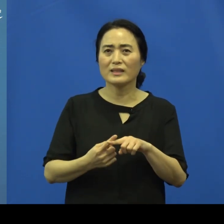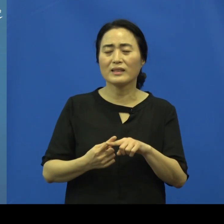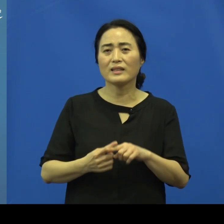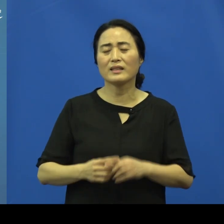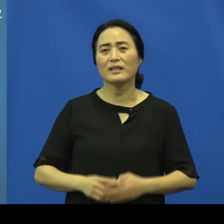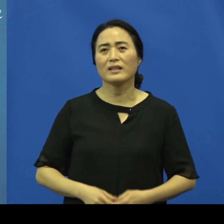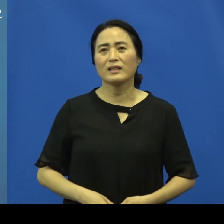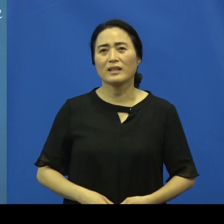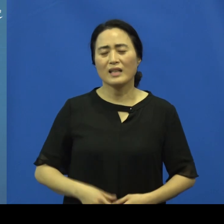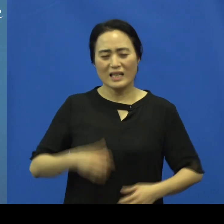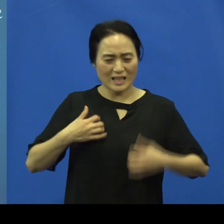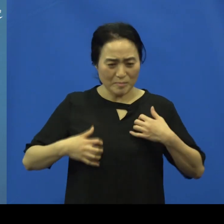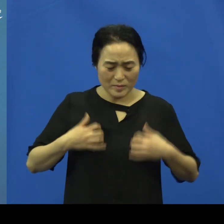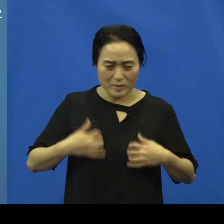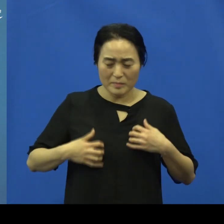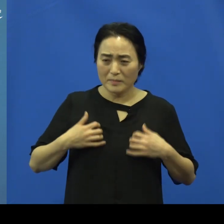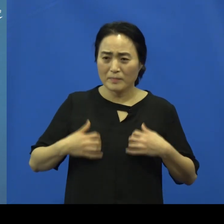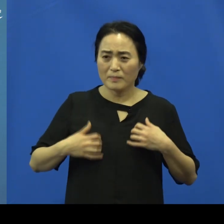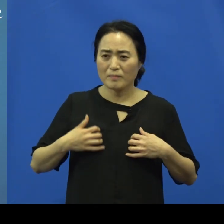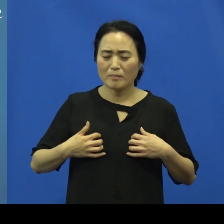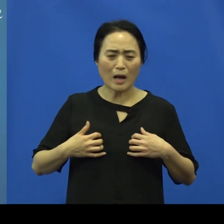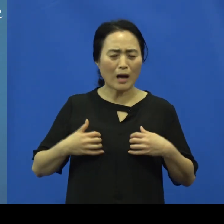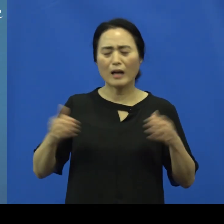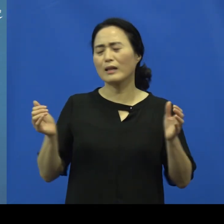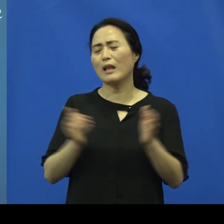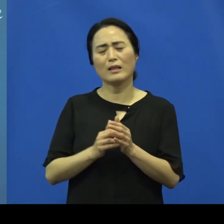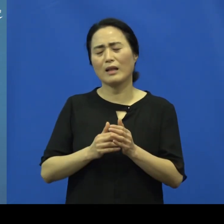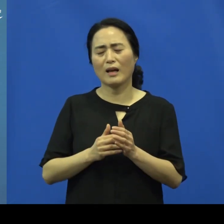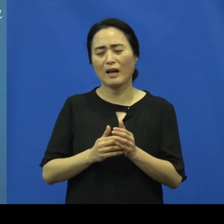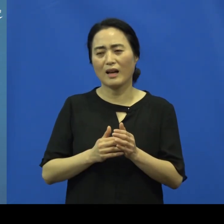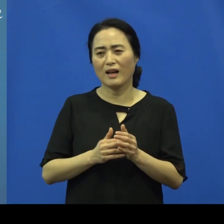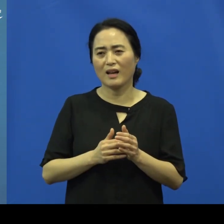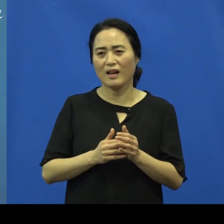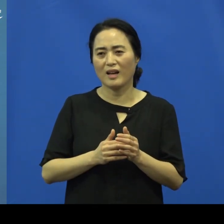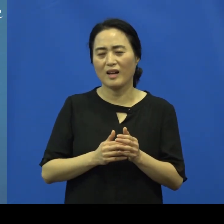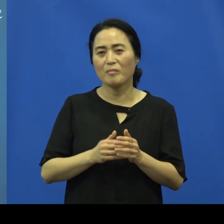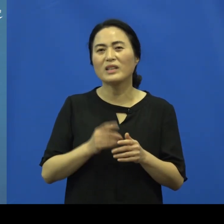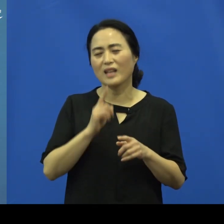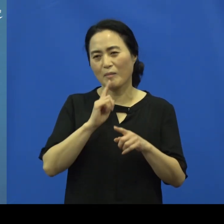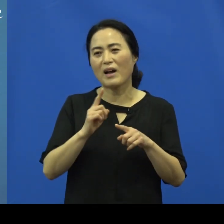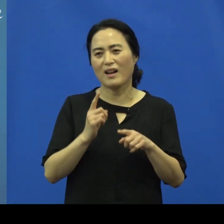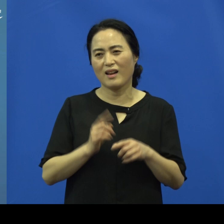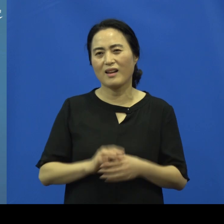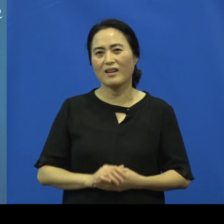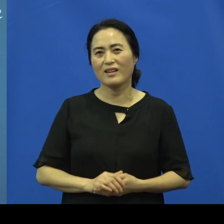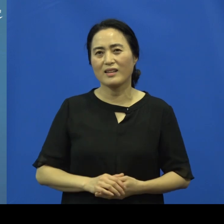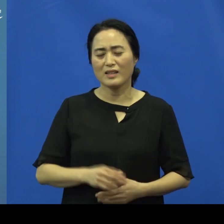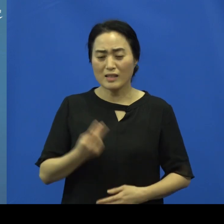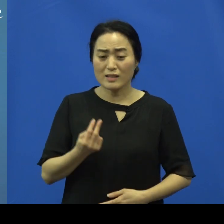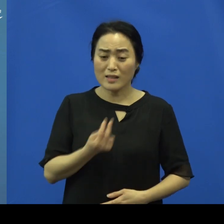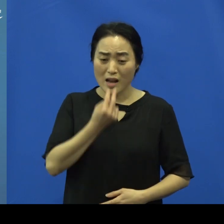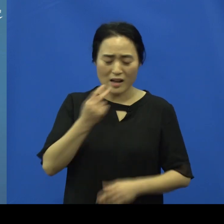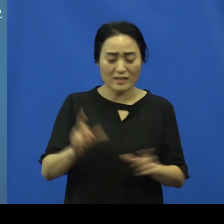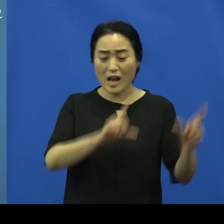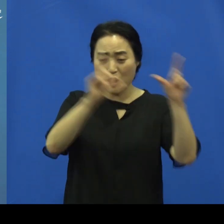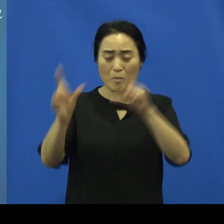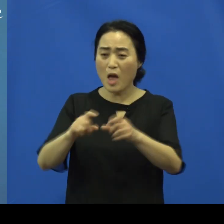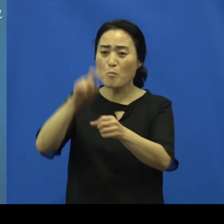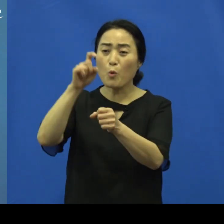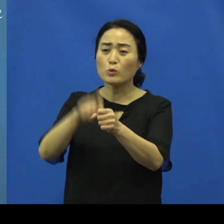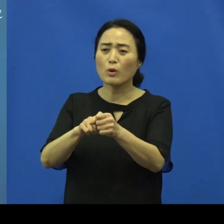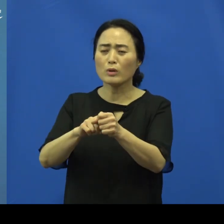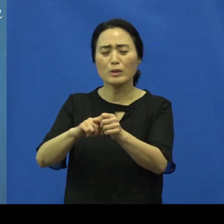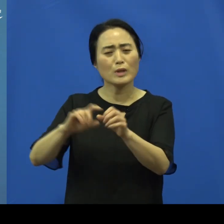기쁨이 끝이 났다는 거예요. 그죠? 그리고 삶의 목적도 죽었다는 거예요.